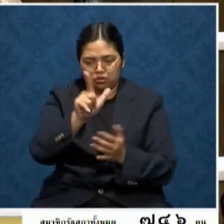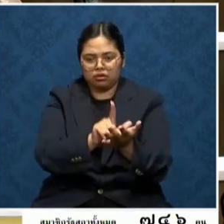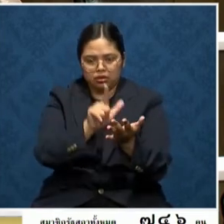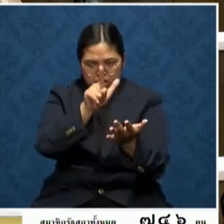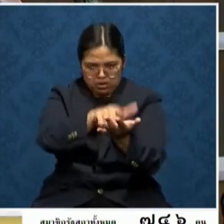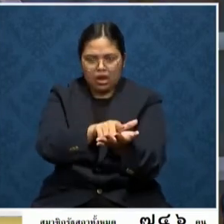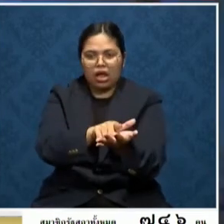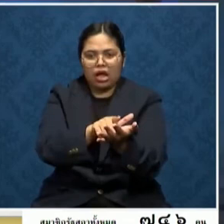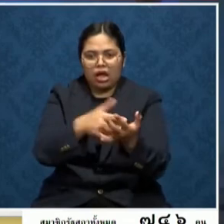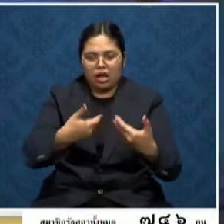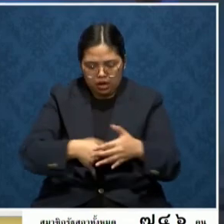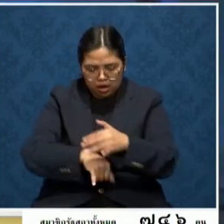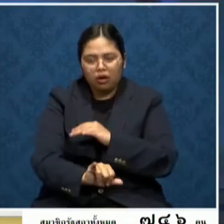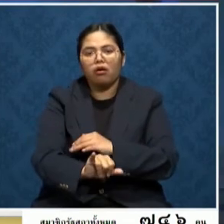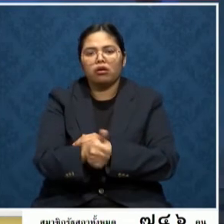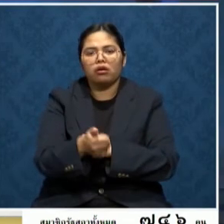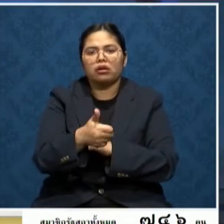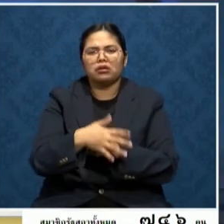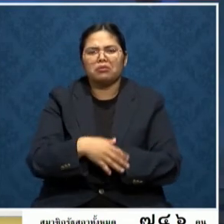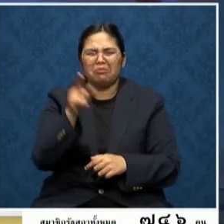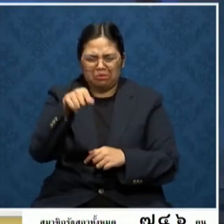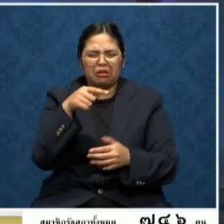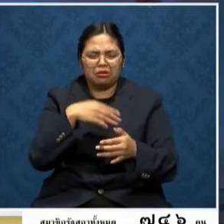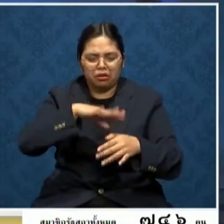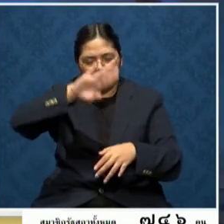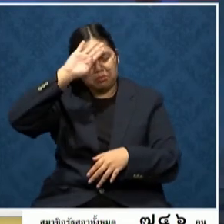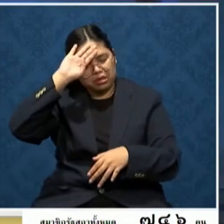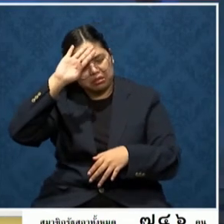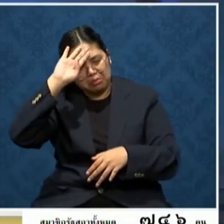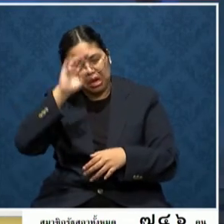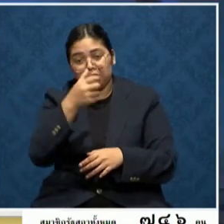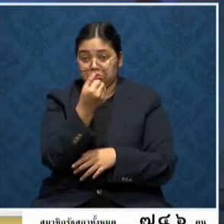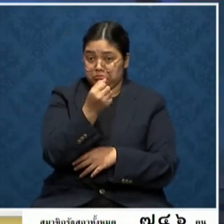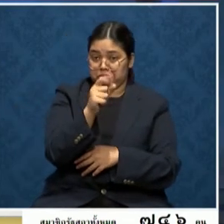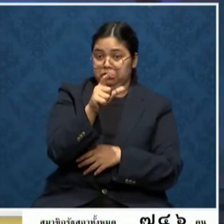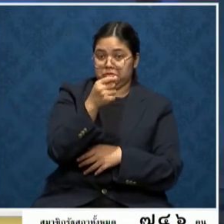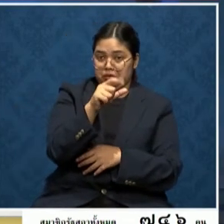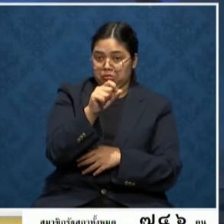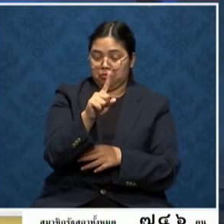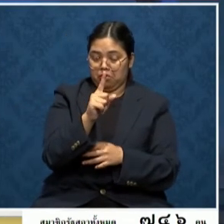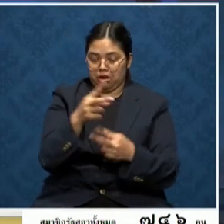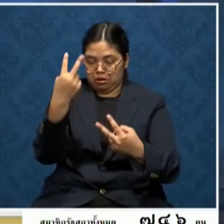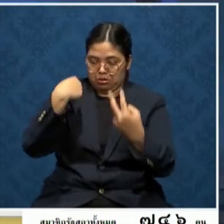ขนาดท่านป่วยตอนหาเสียงท่านยังรักษาตัวตั้ง11วันเลยนะคะ